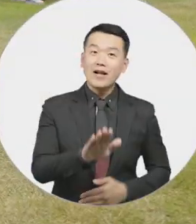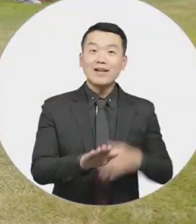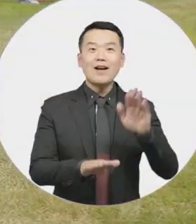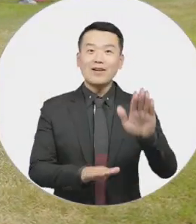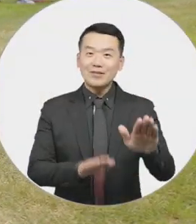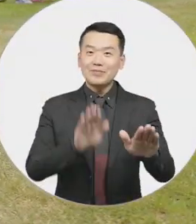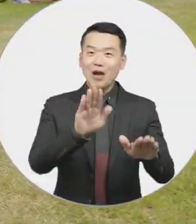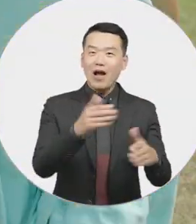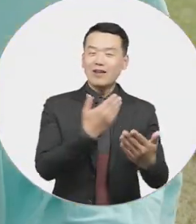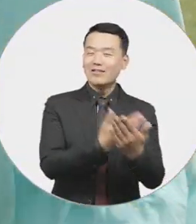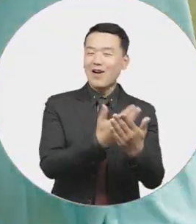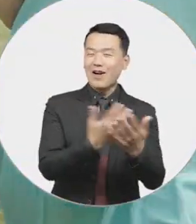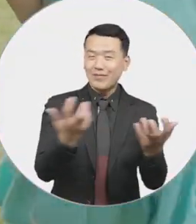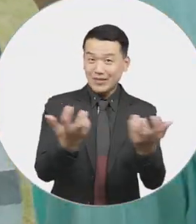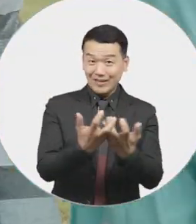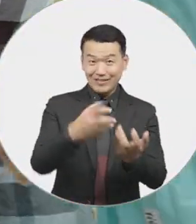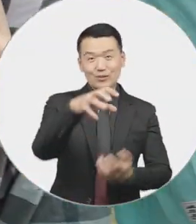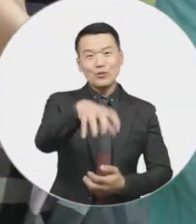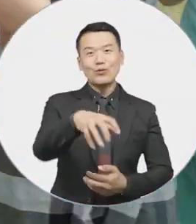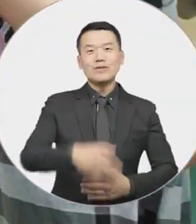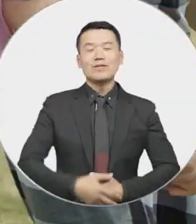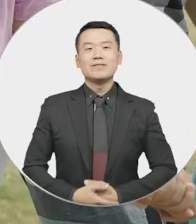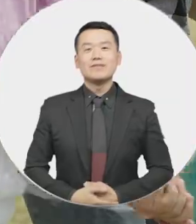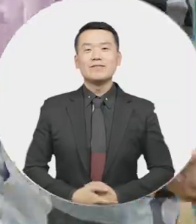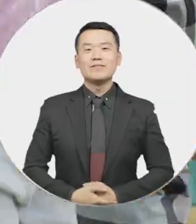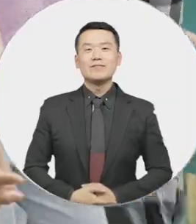가는 걸음마다 설렘이 가득.